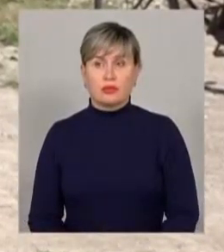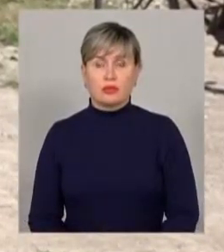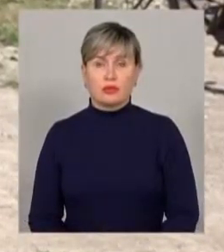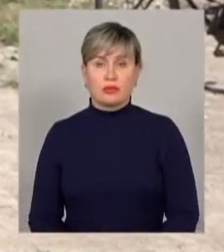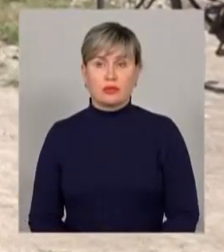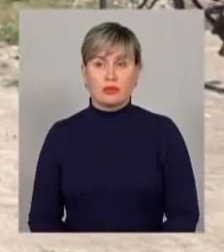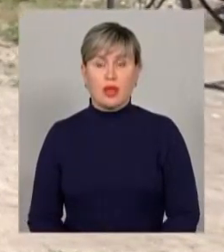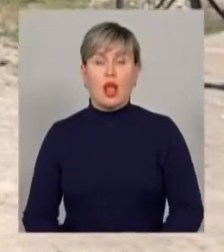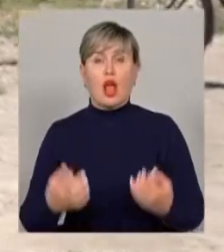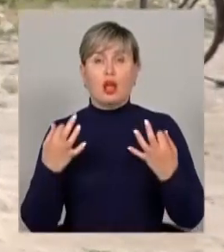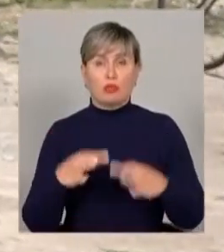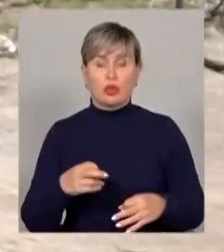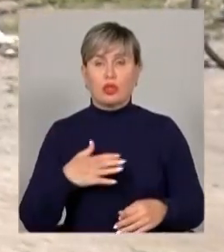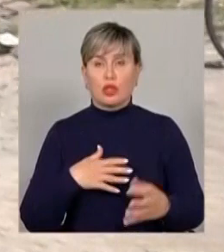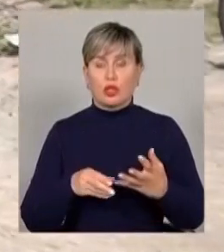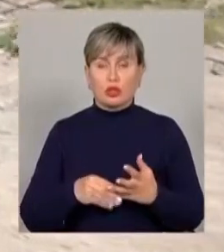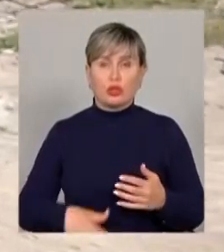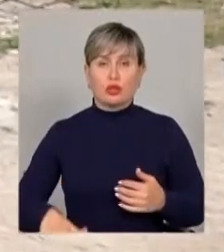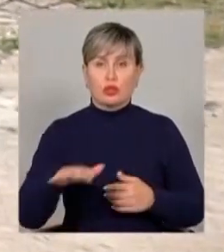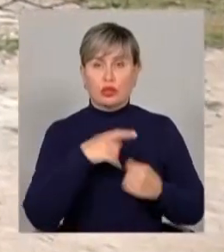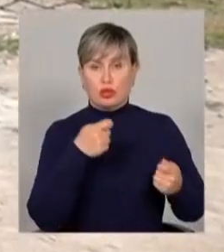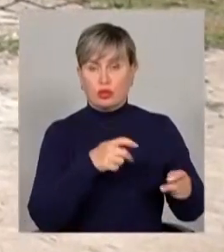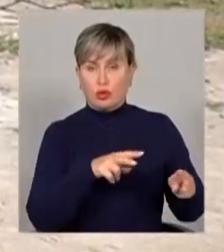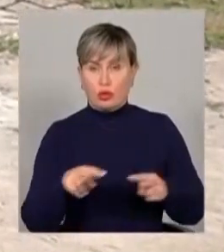отпускают на нашу территорию, пасут тоже.